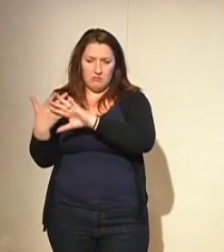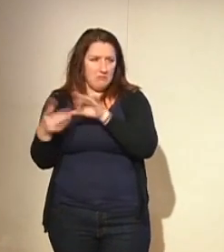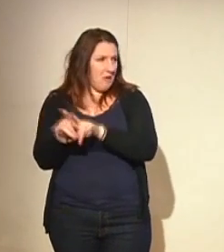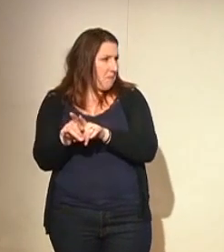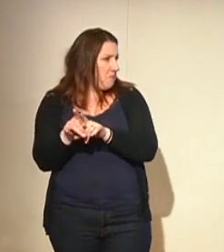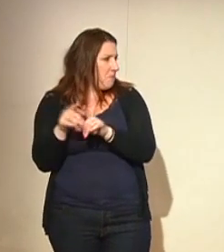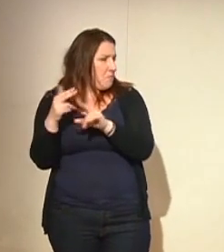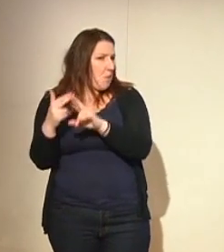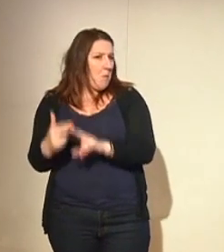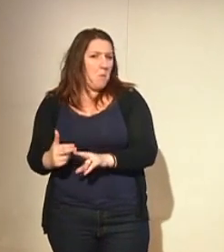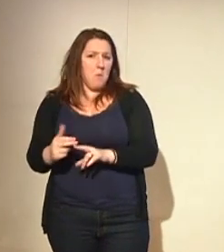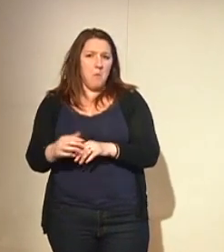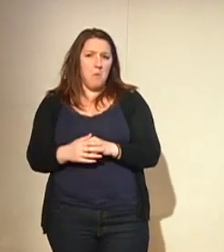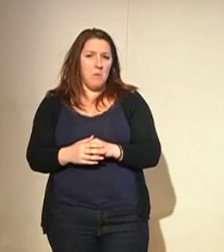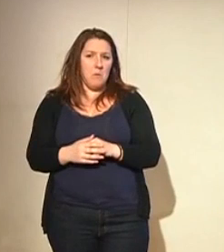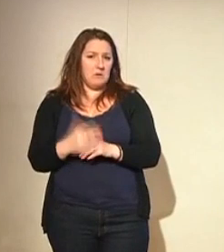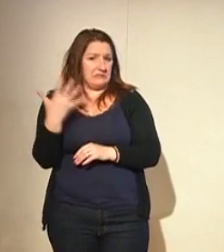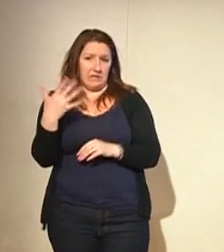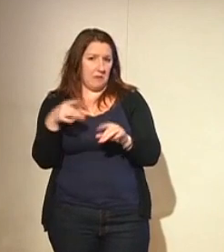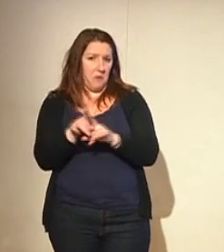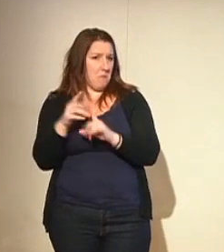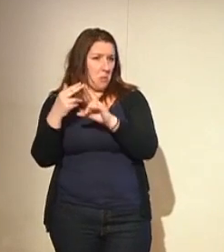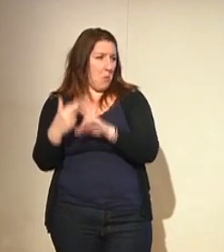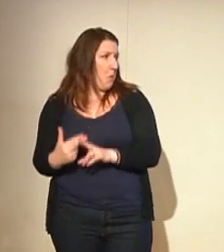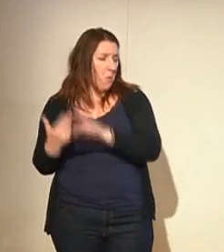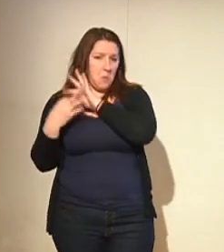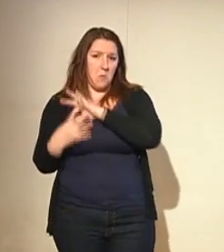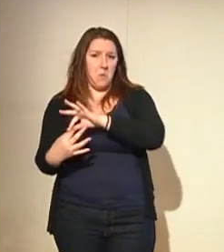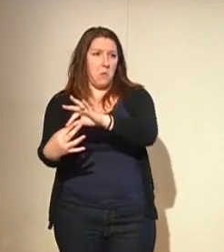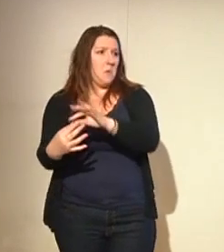précédent c'est cinq mêmes